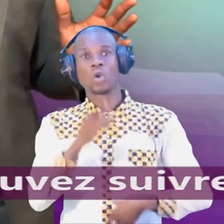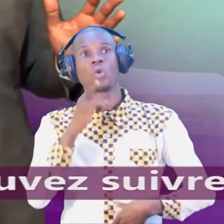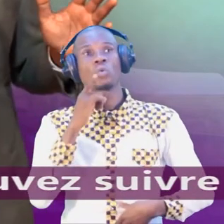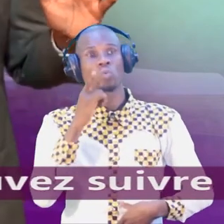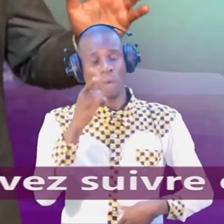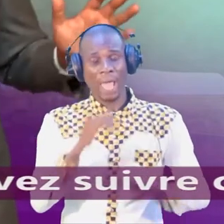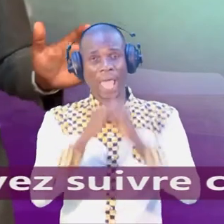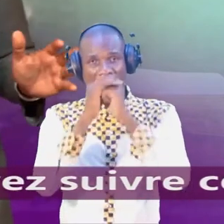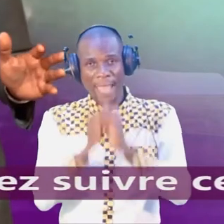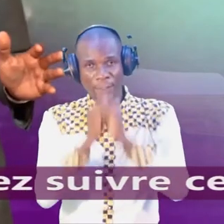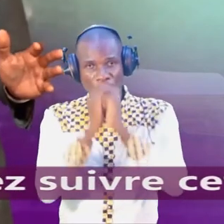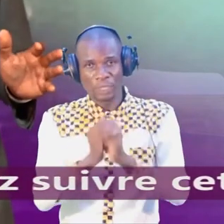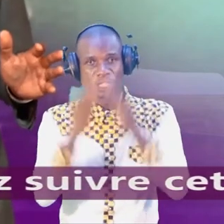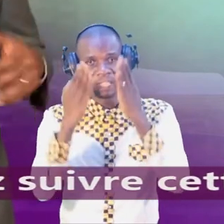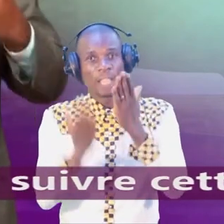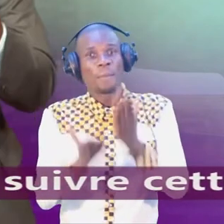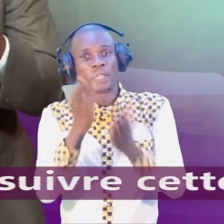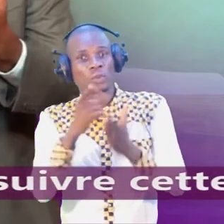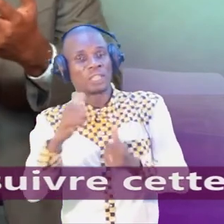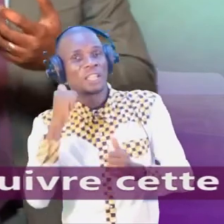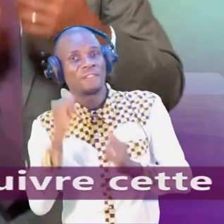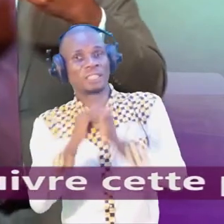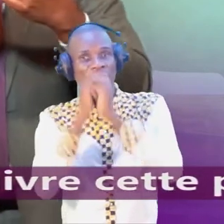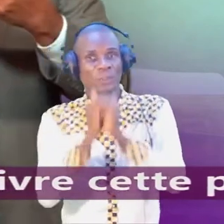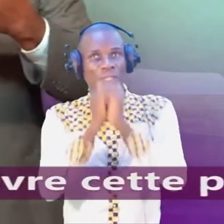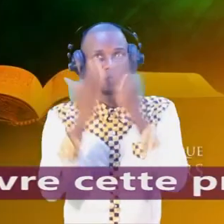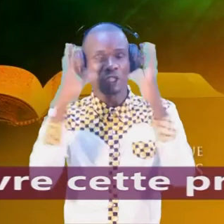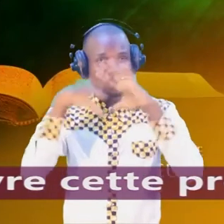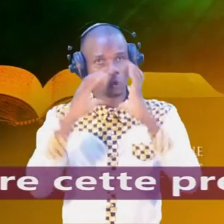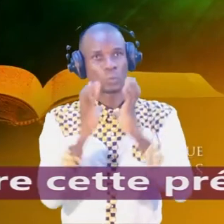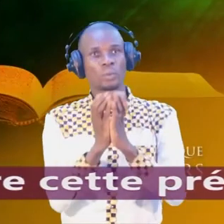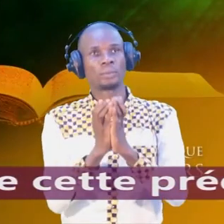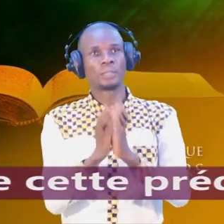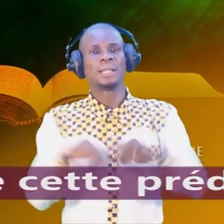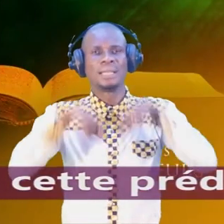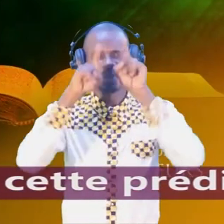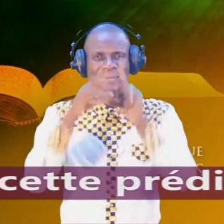Mungu hataki mawazo ambayo ina kigeugeu.